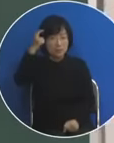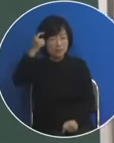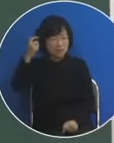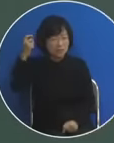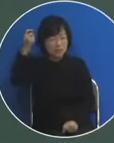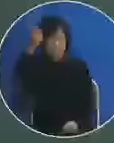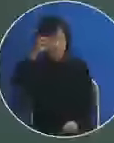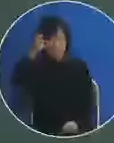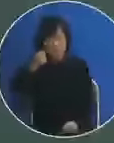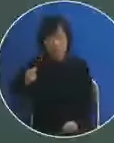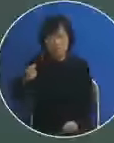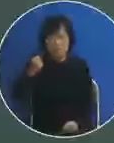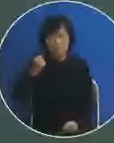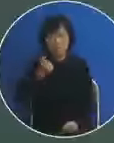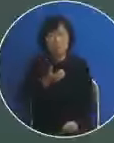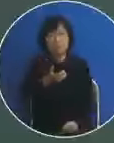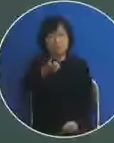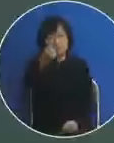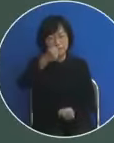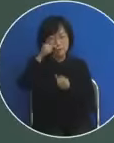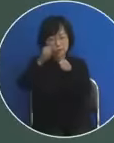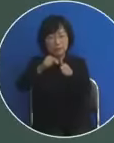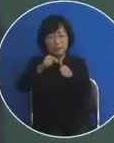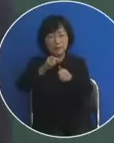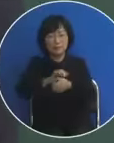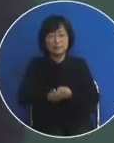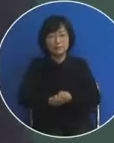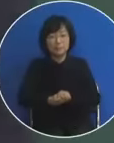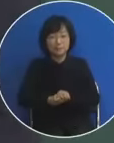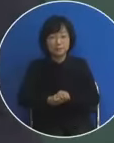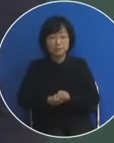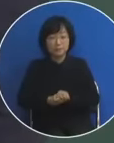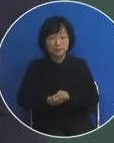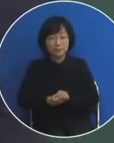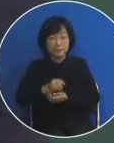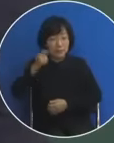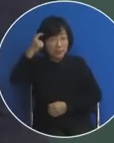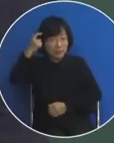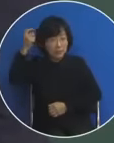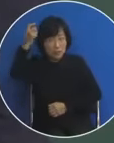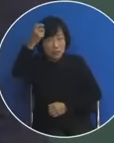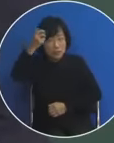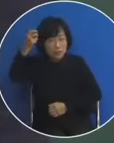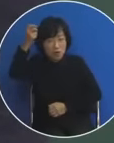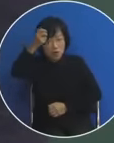is for you to have spiritual strength. 자, 그 속에서 나오는